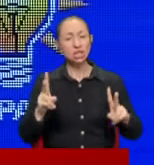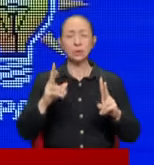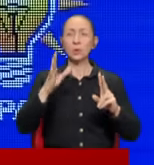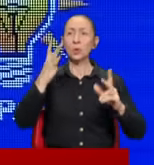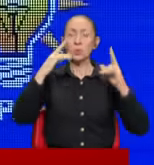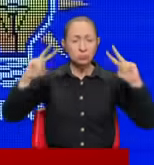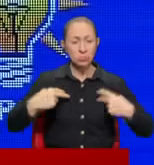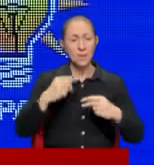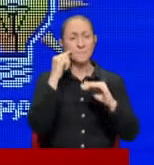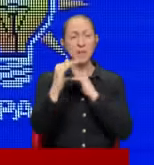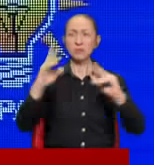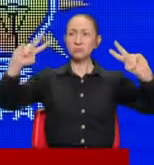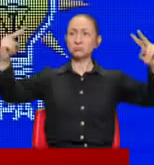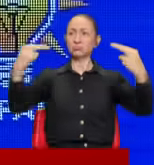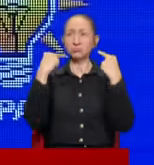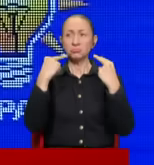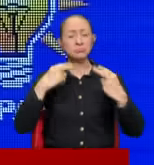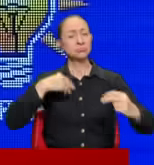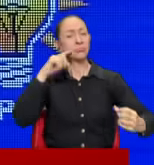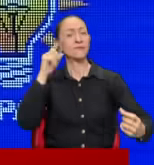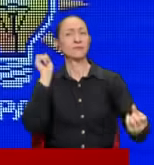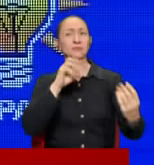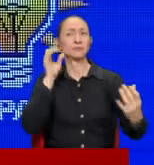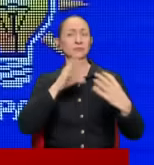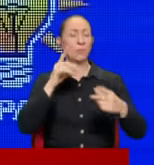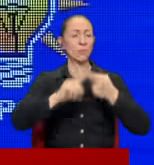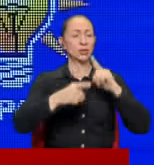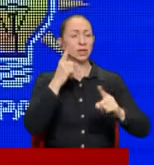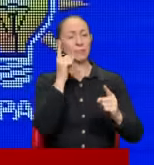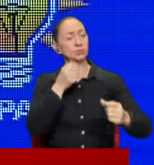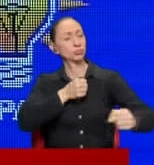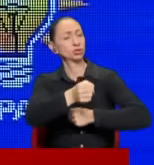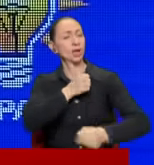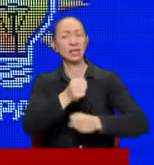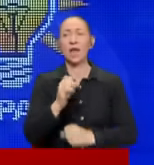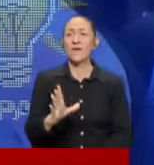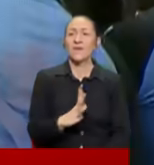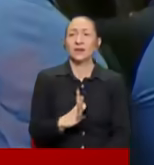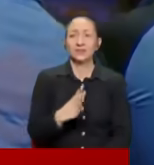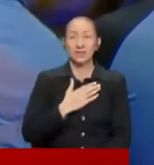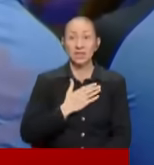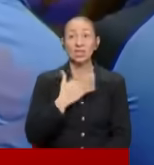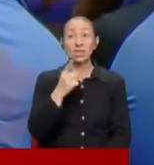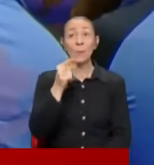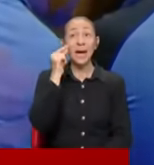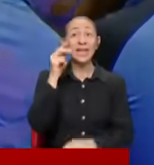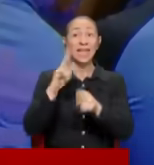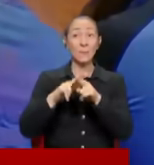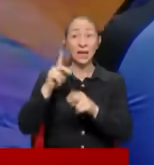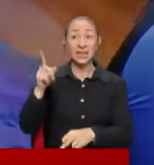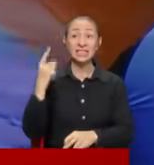aleni milletin gözü önünde cereyan eden siyasi bir mücadele yürütüyordu. İşte bu Bay